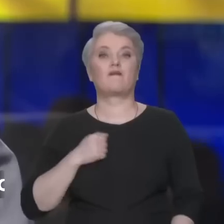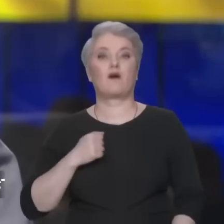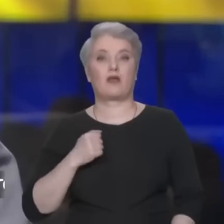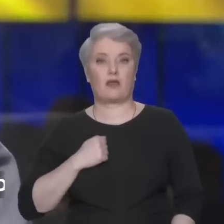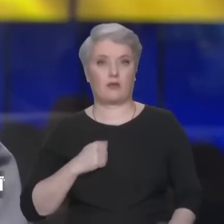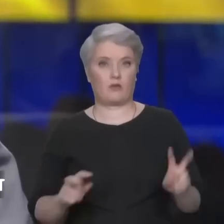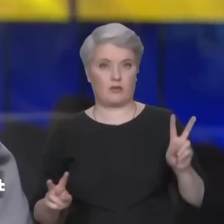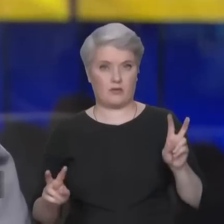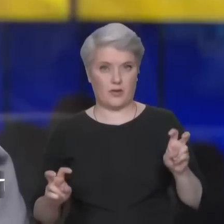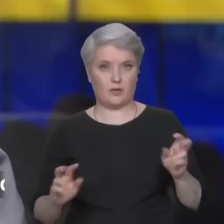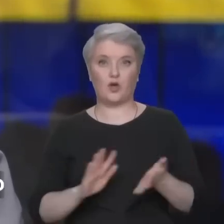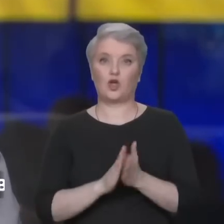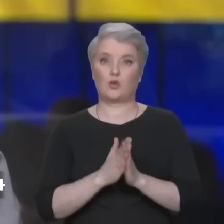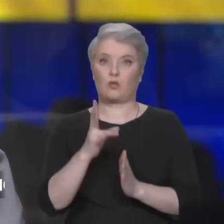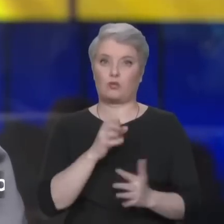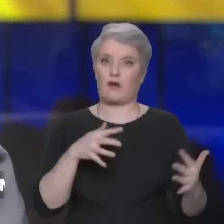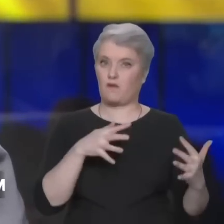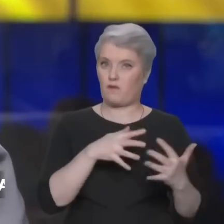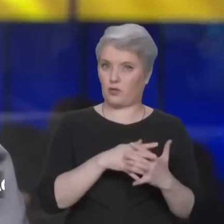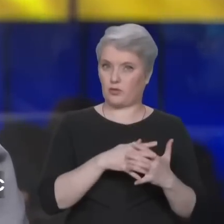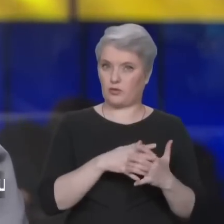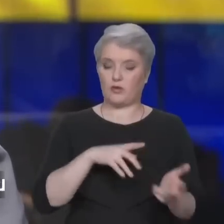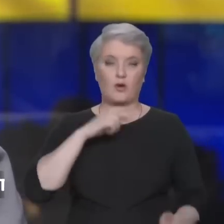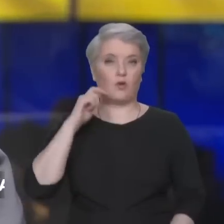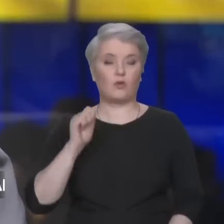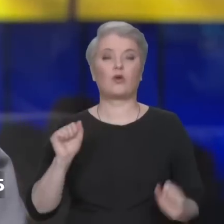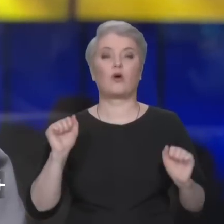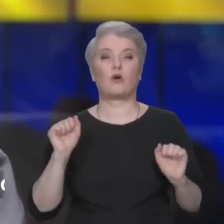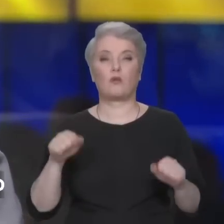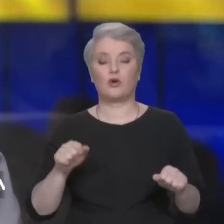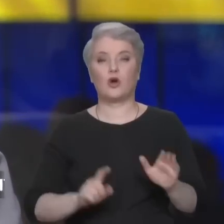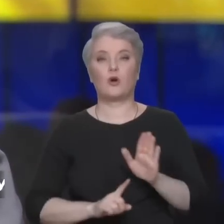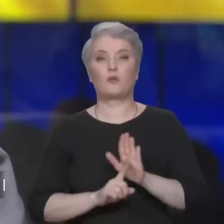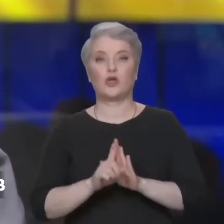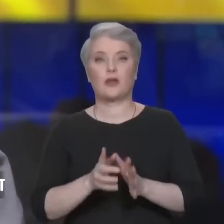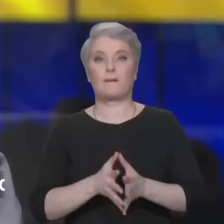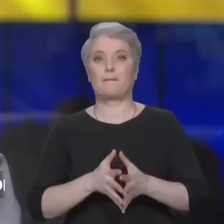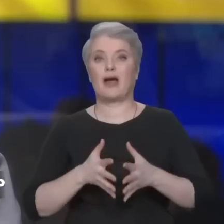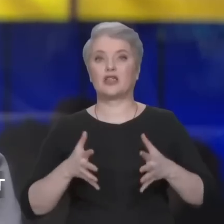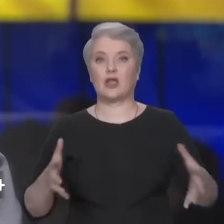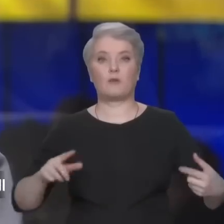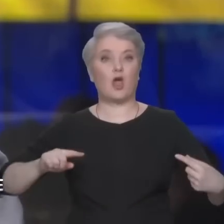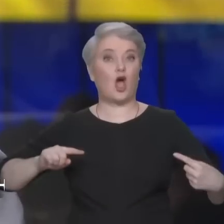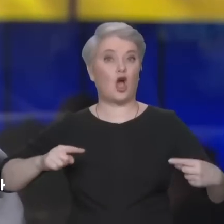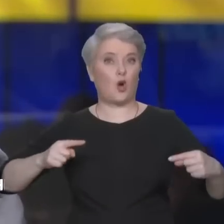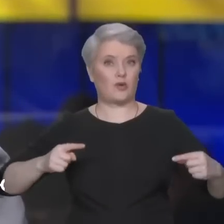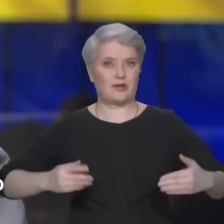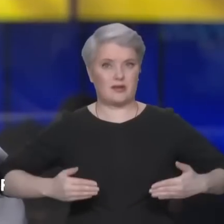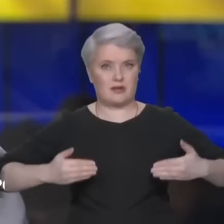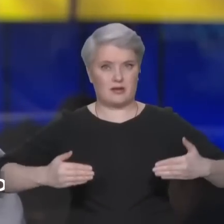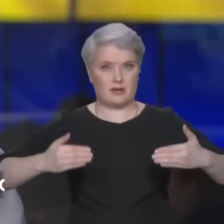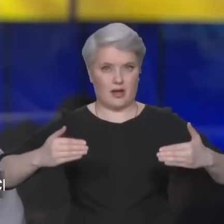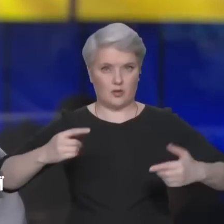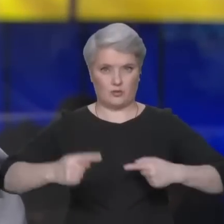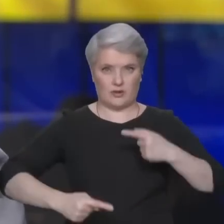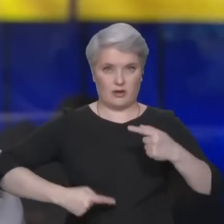Власне, Україна зможе почати широкомасштабний контрнаступ протягом наступних кількох місяців, якщо Захід надасть необхідну